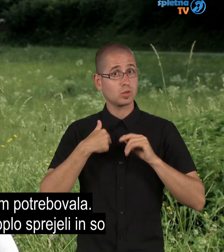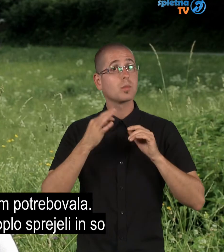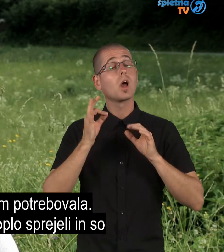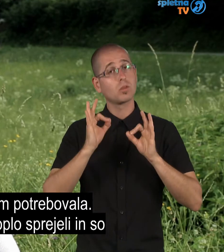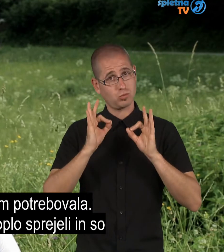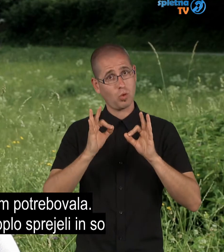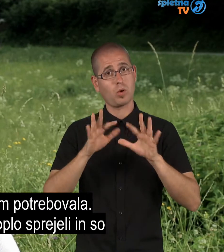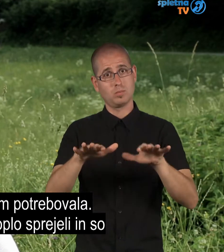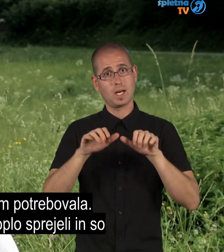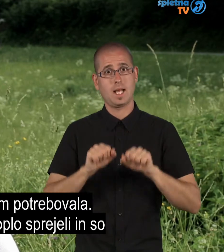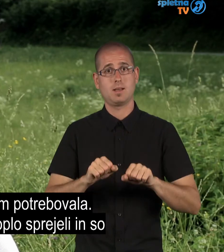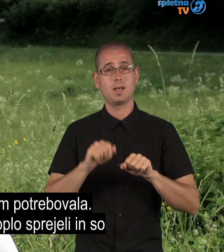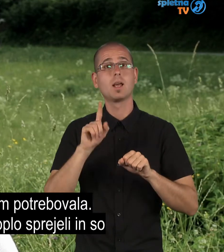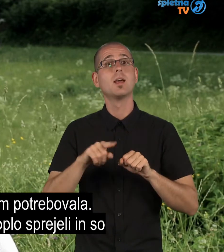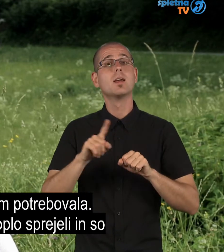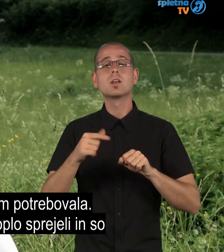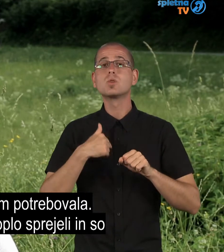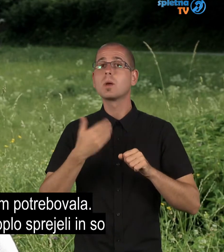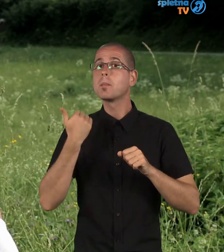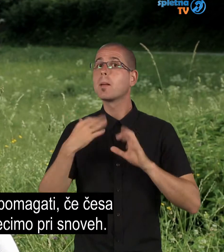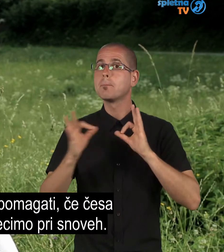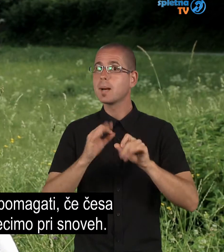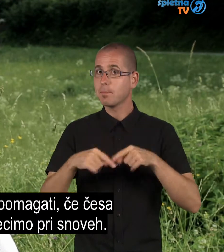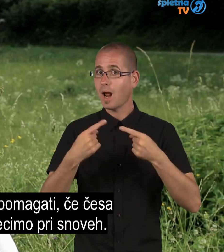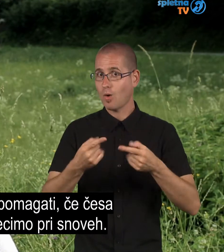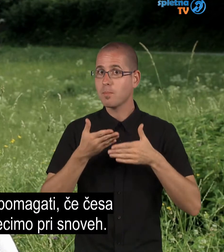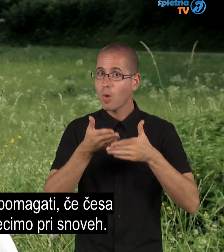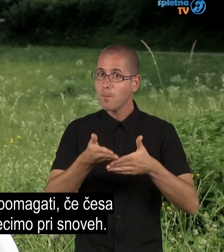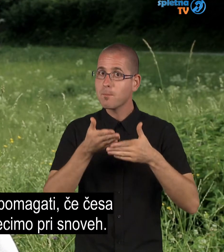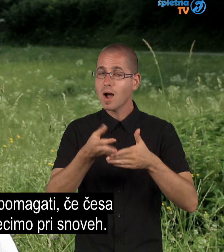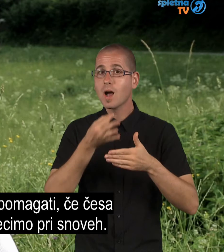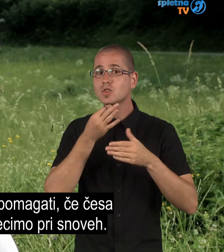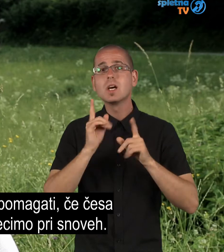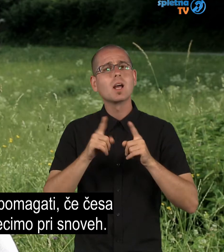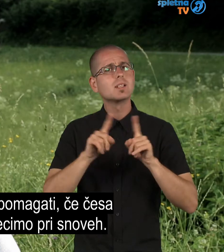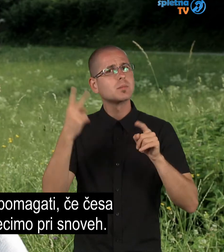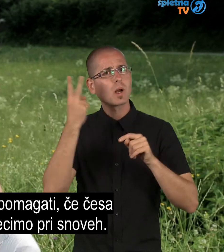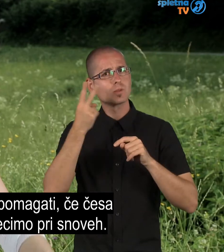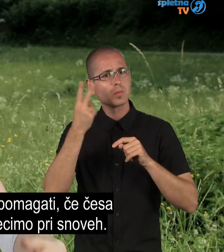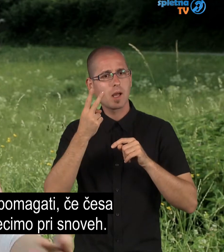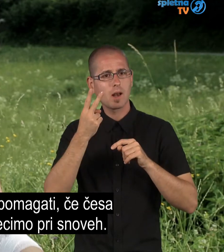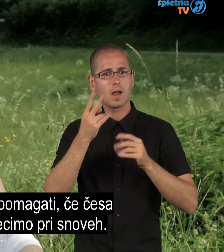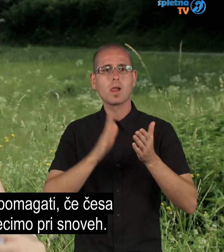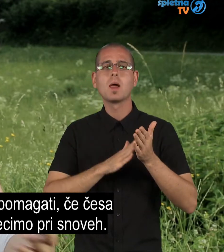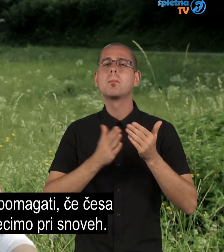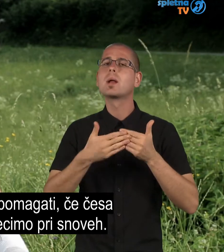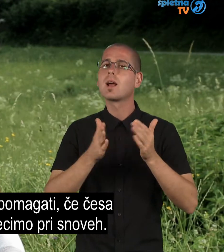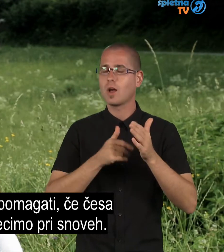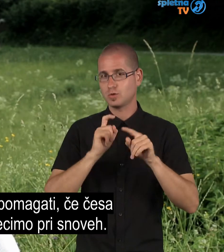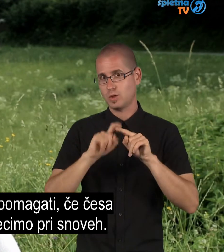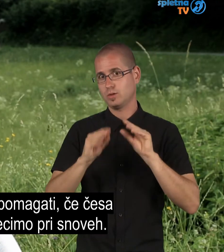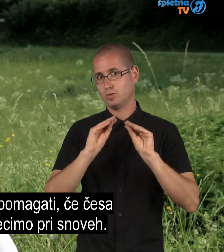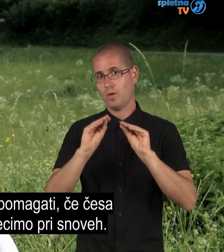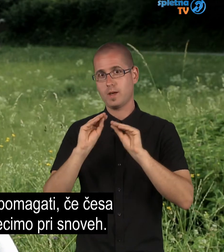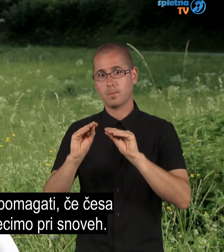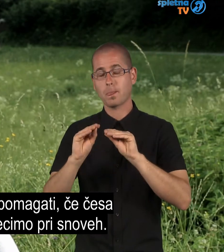Profesorji so me toplo sprejeli in so mi bili pripravljeni pomagati, česar nisem razumela pri kakšnih